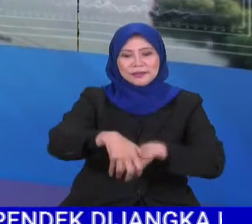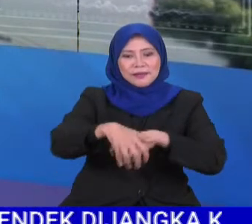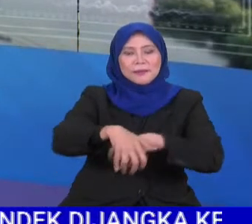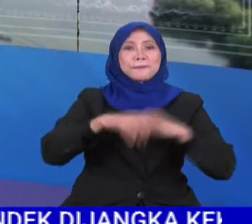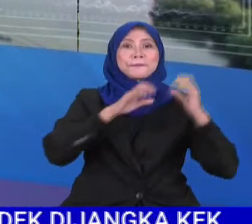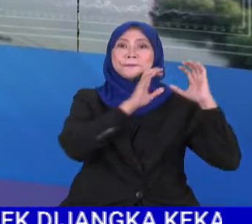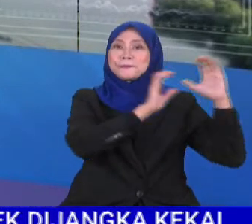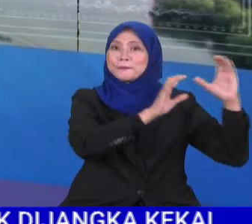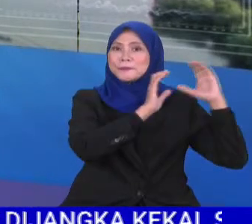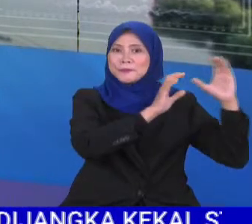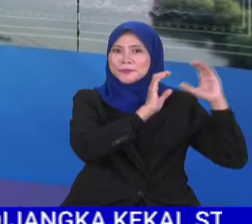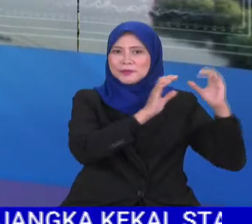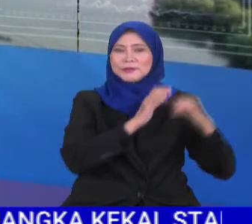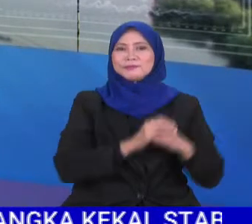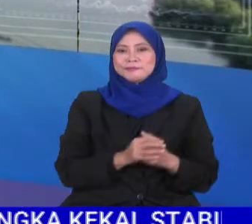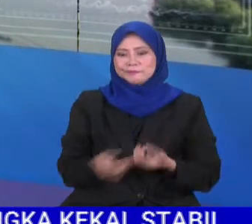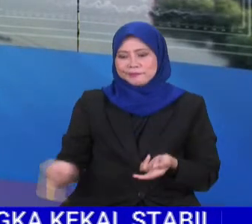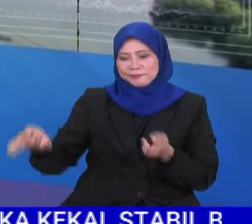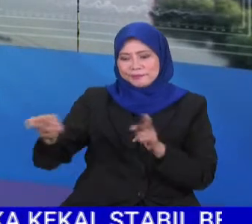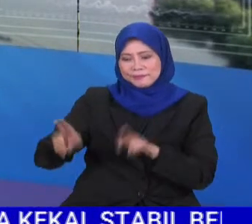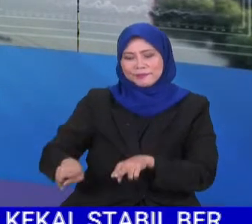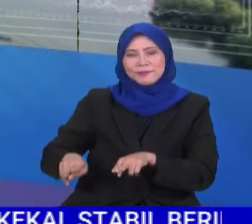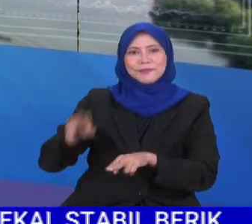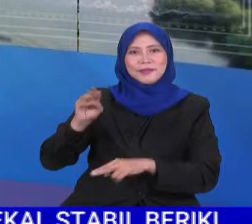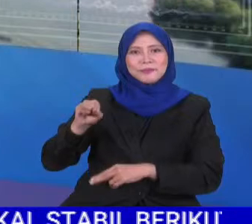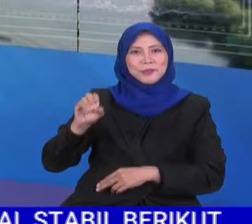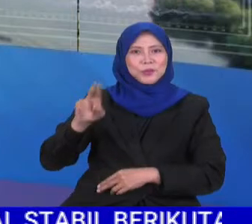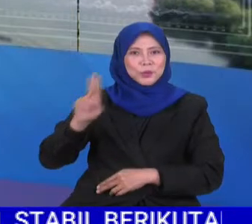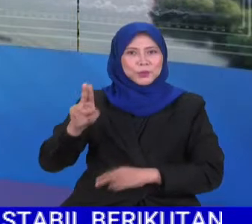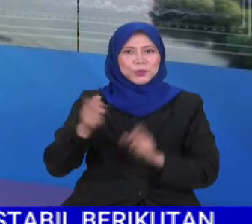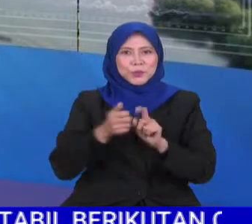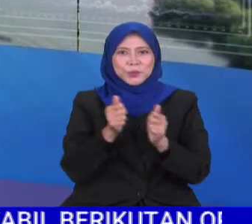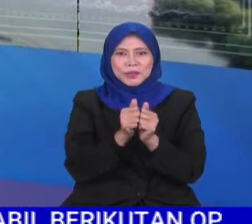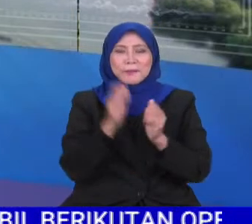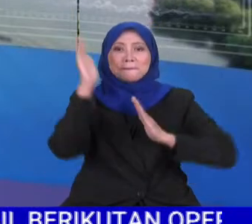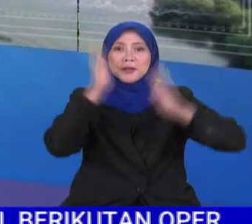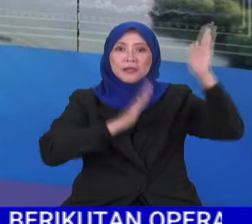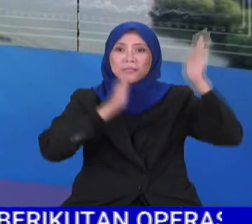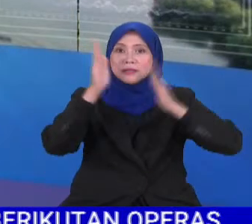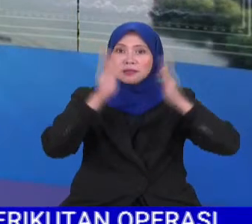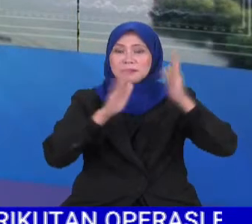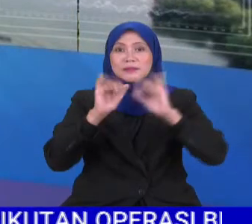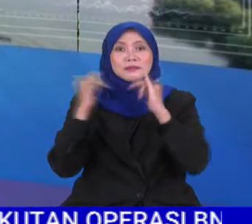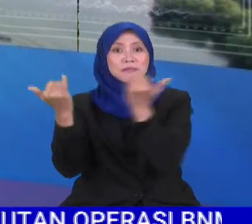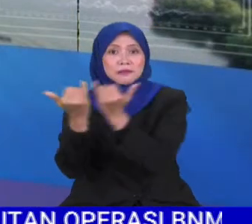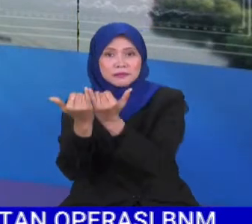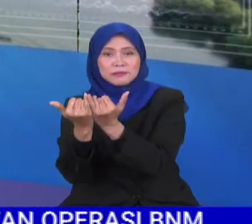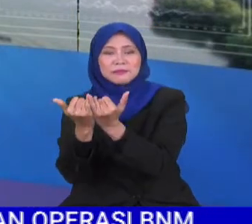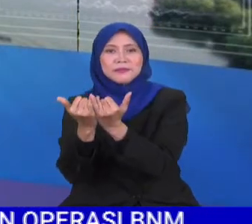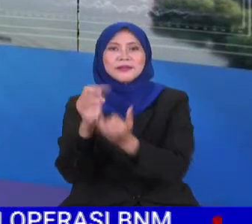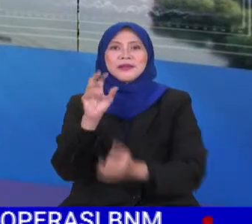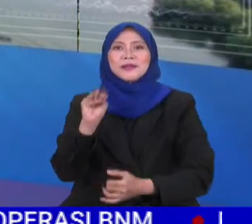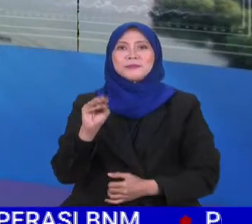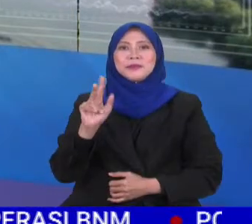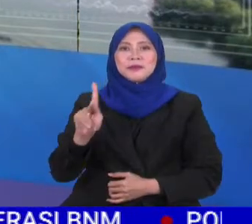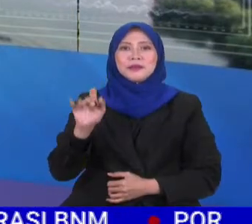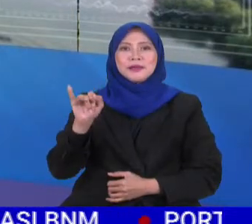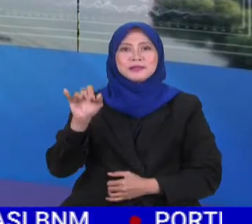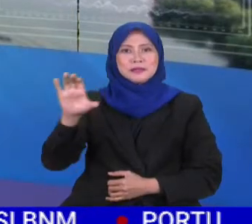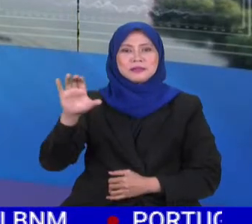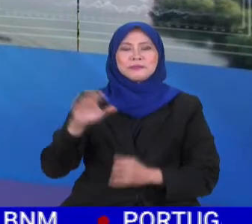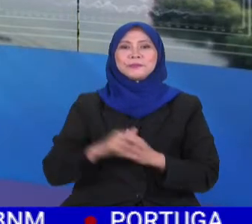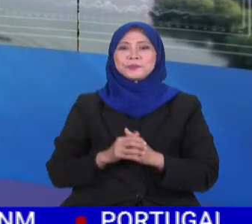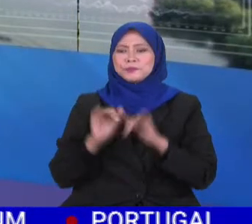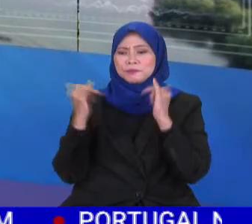kelapa dengan memeterai nota persefahaman Nou bersama Malaysian Kawai investment company sendirian berhad mkic